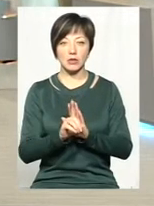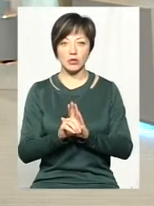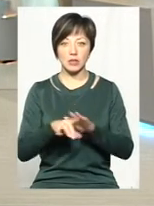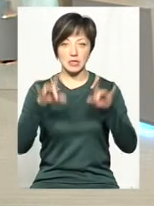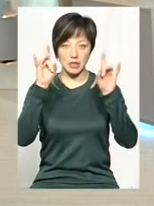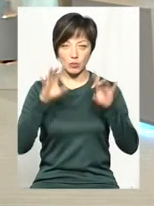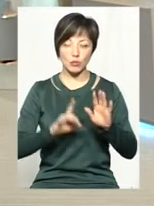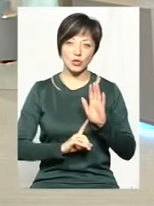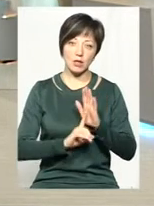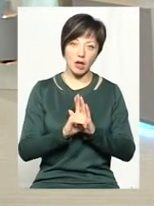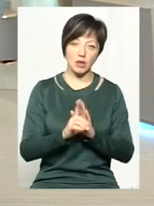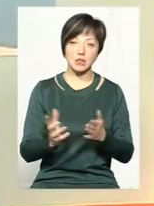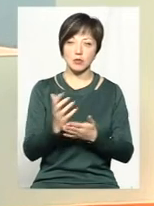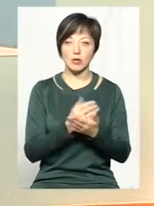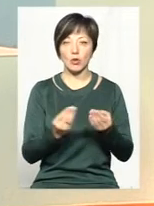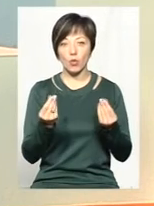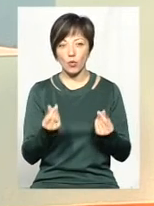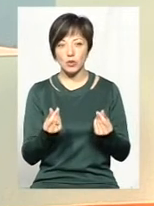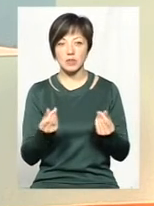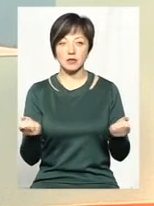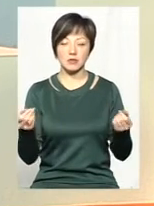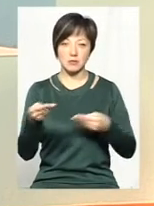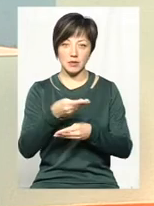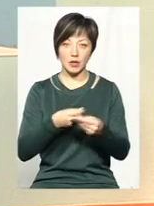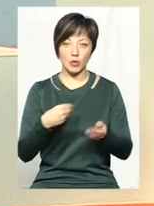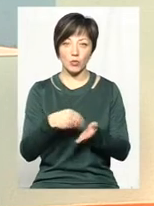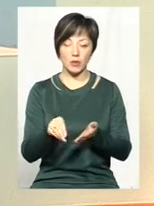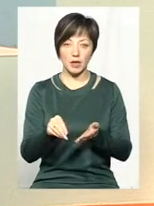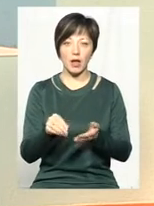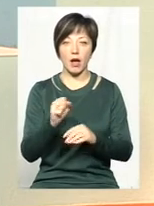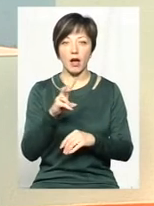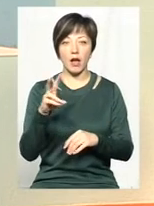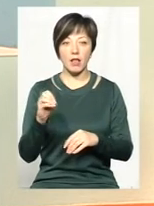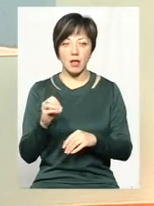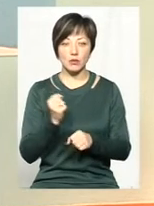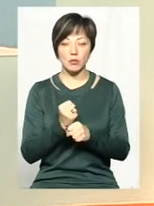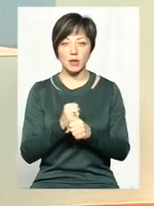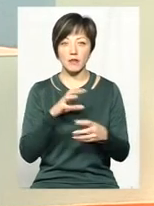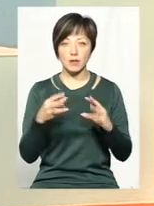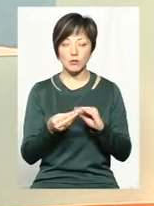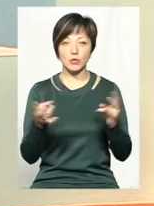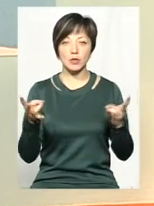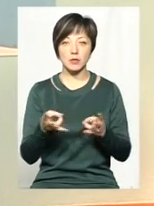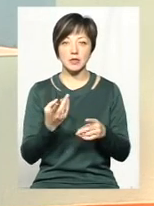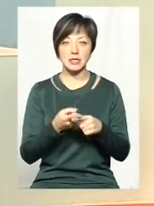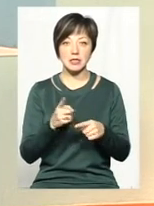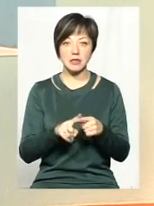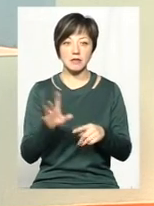стихійно починалося, зібрали кошти, скинулися, купили. Але прийшли до того, що потрібно якось це